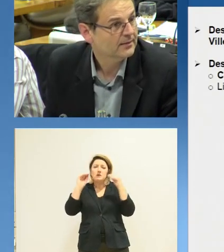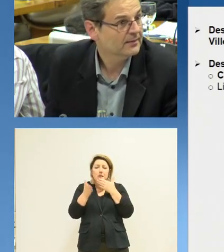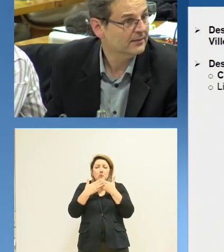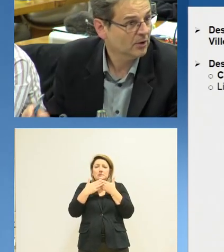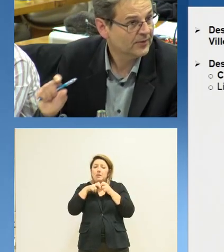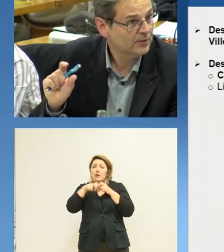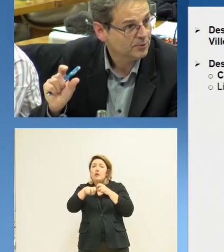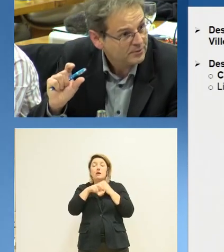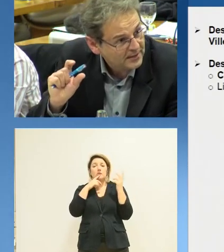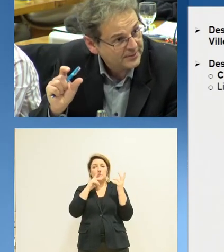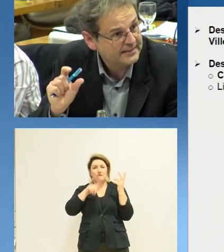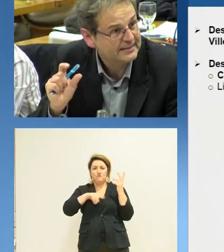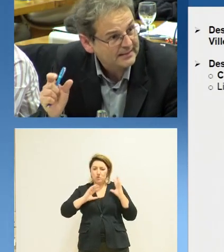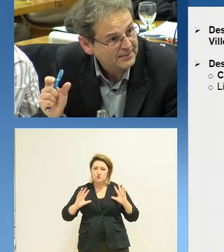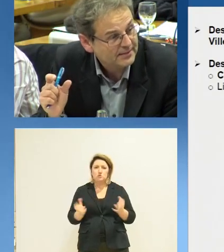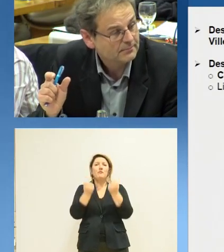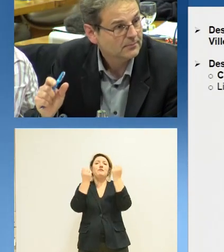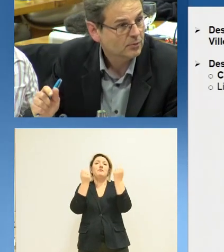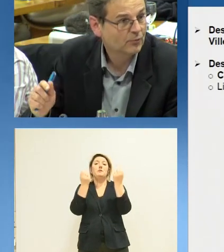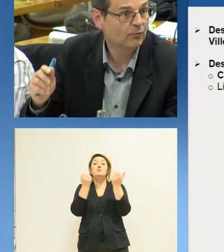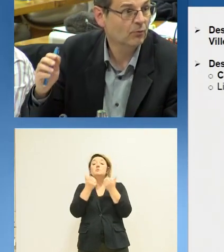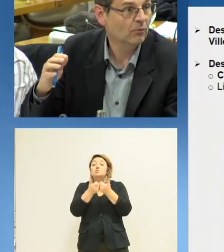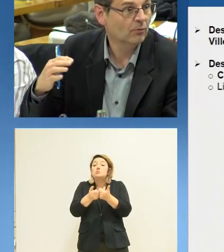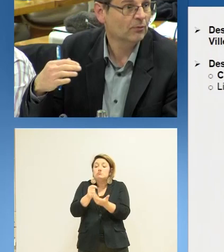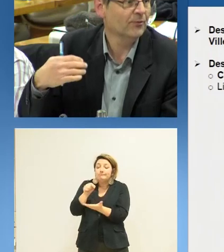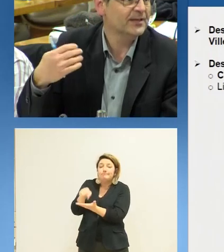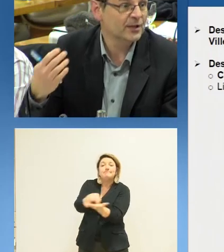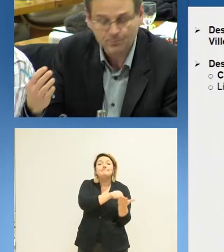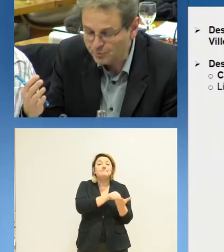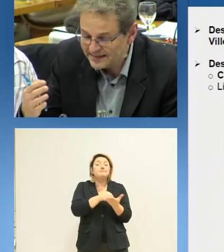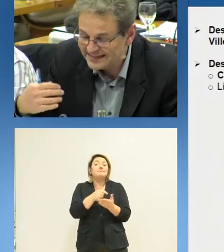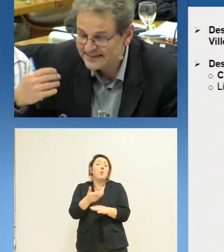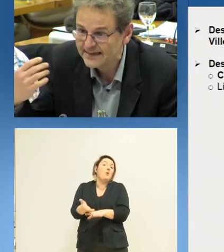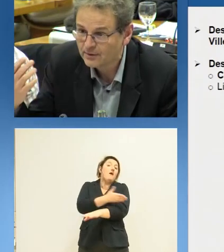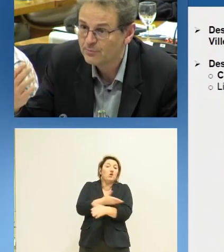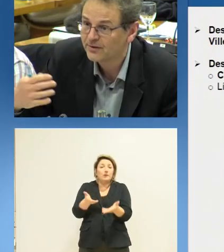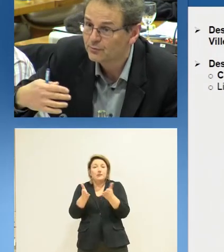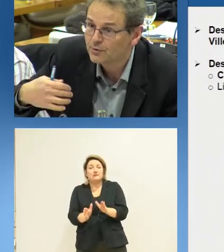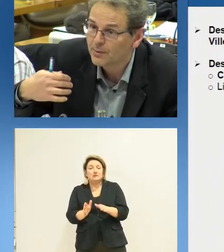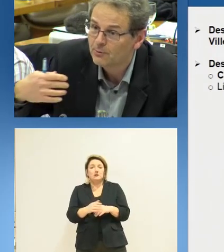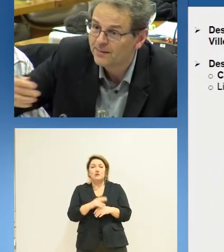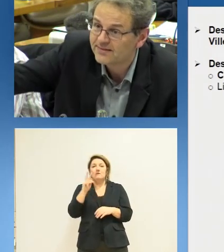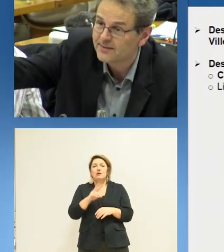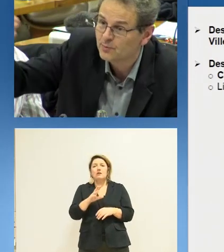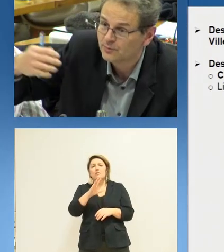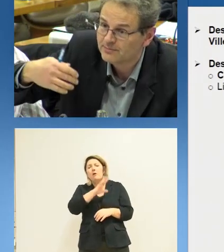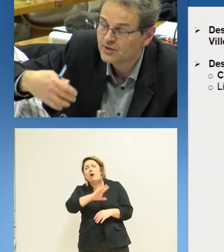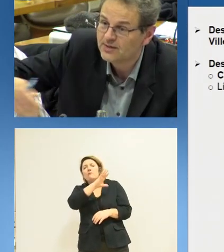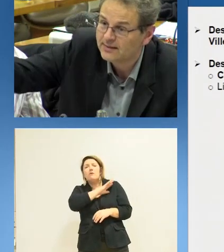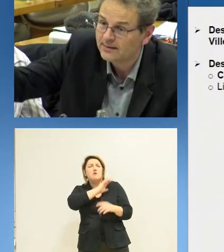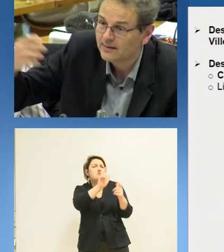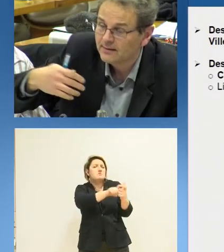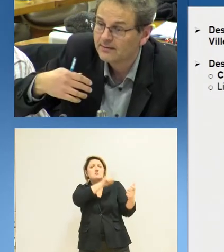dans des lieux qui ont été déterminées dont on envisage plus des linéaires commerciaux comme par le passé où on